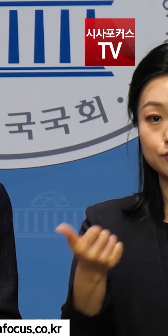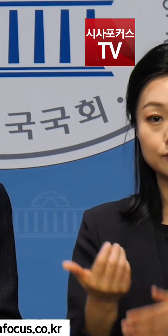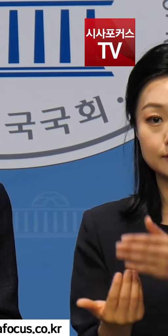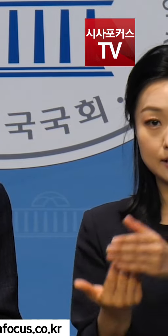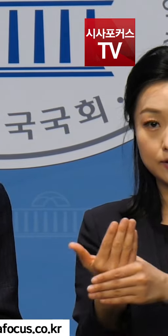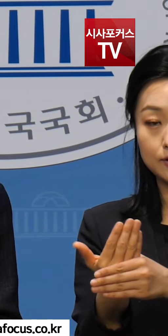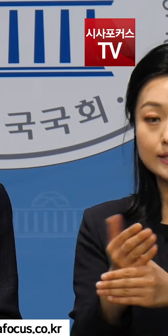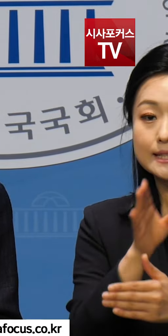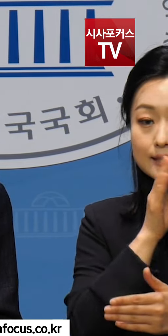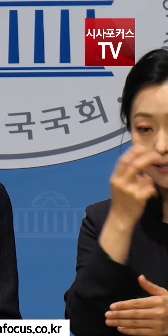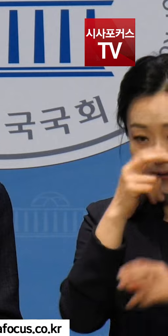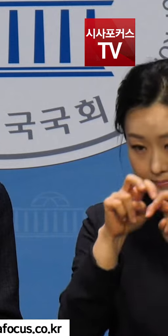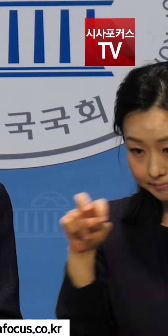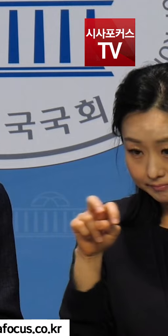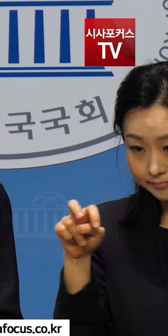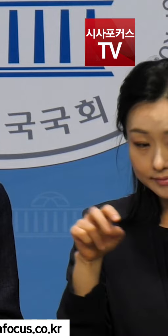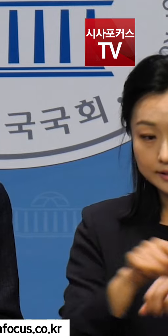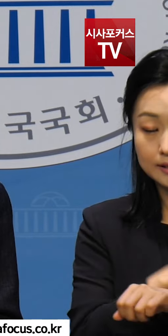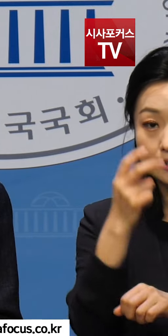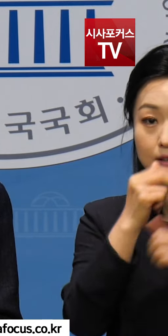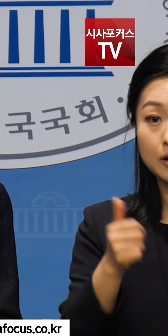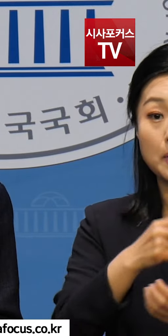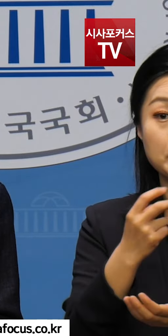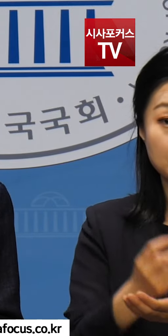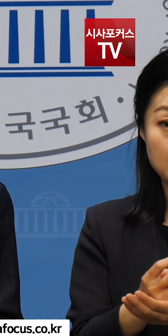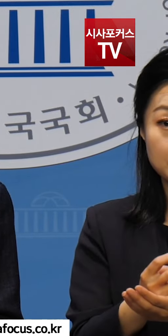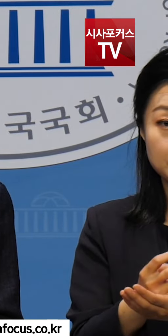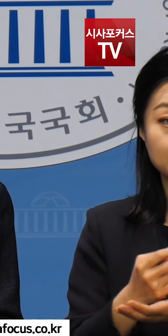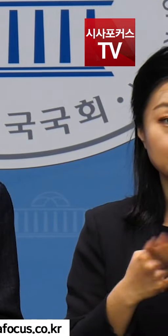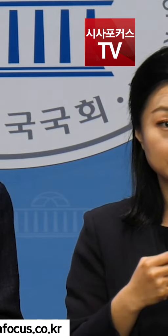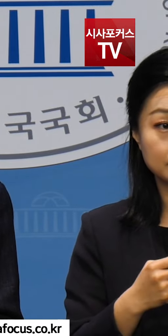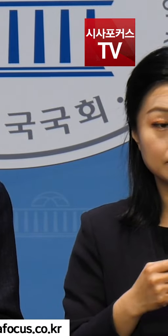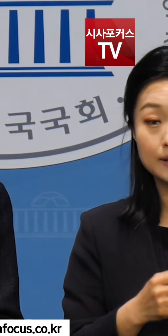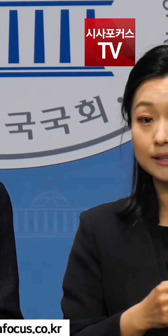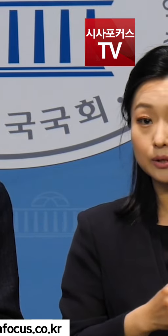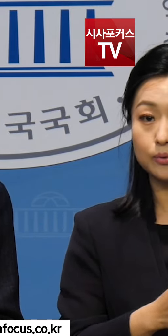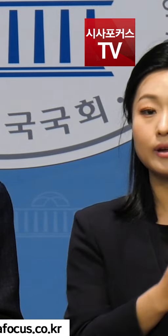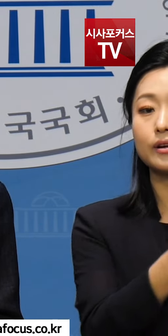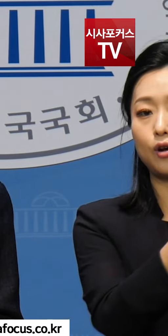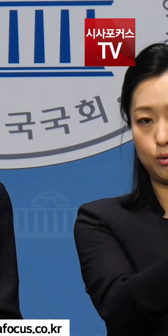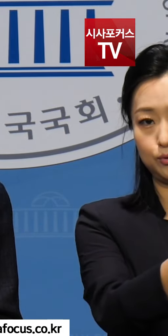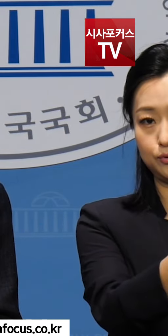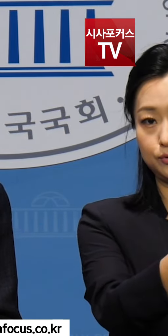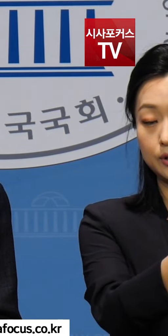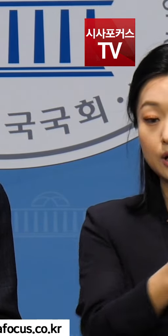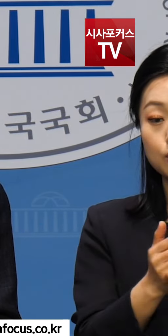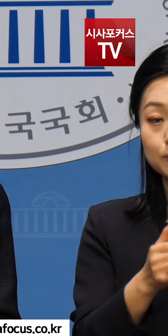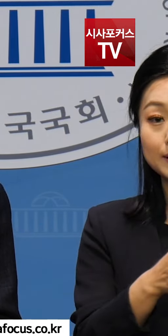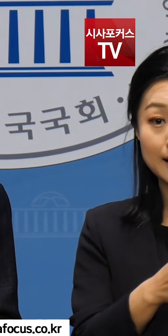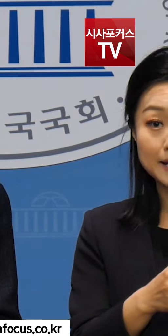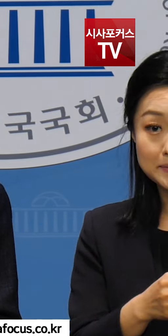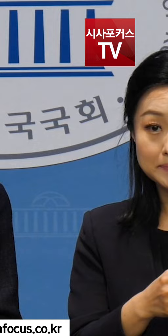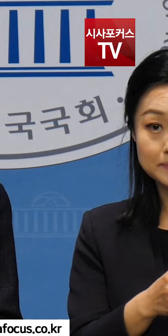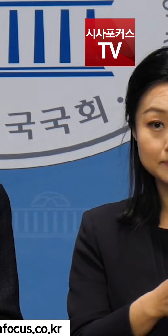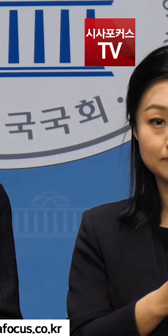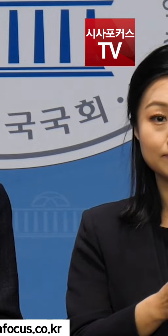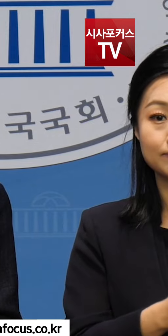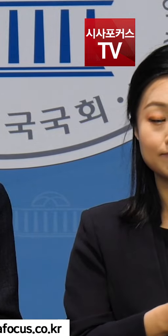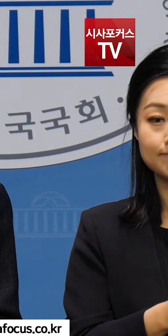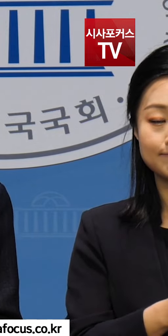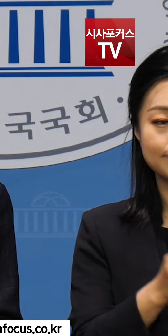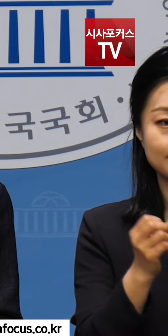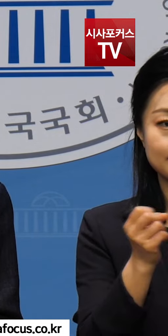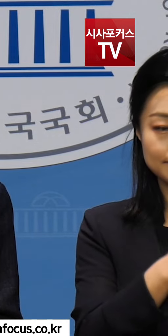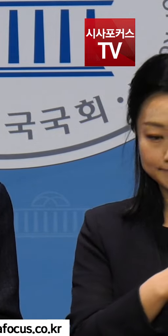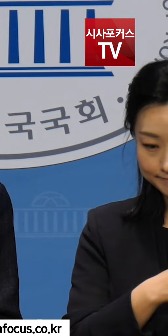사건 진상규명을 위한 특검법이 대통령의 우현적 거부권 행사와 국민의힘의 재의결 부결 투표로